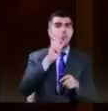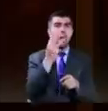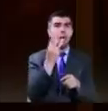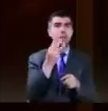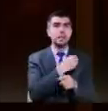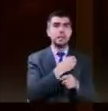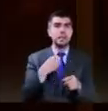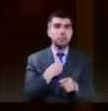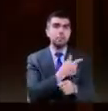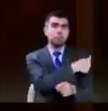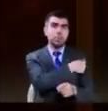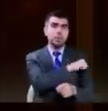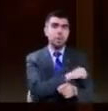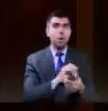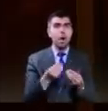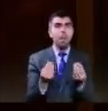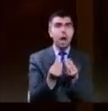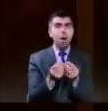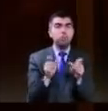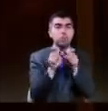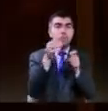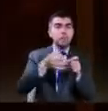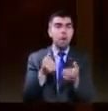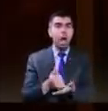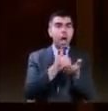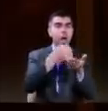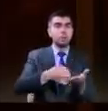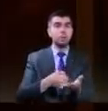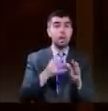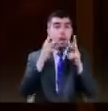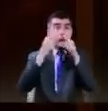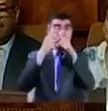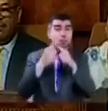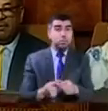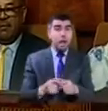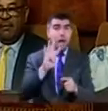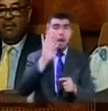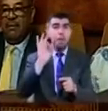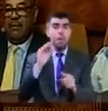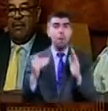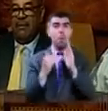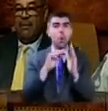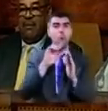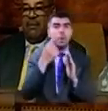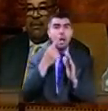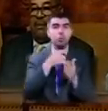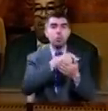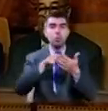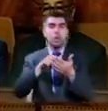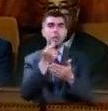و 122 ممرض متخصصين في الطب النفسي، وتخصيص غلاف مالي قدره 40 مليون درهم لاقتناء أدوية الطب